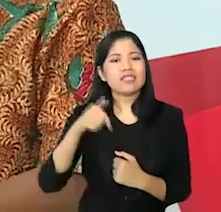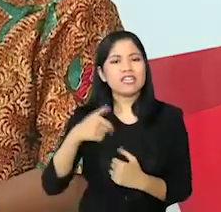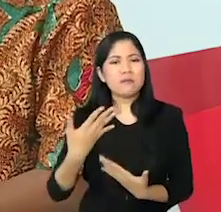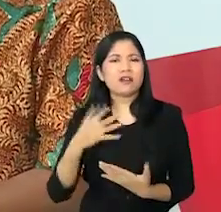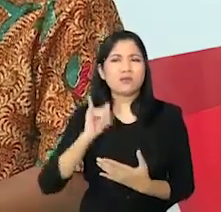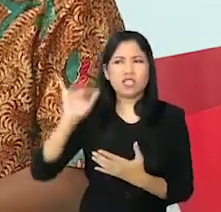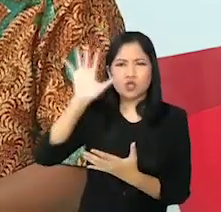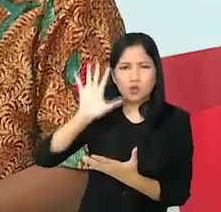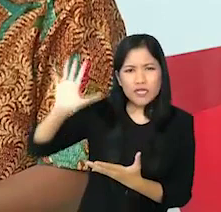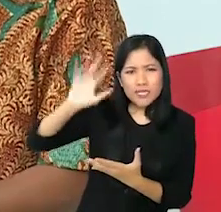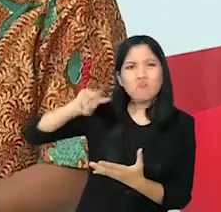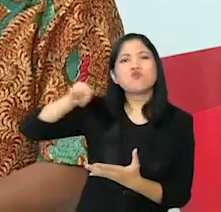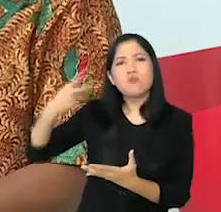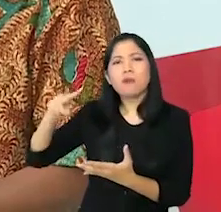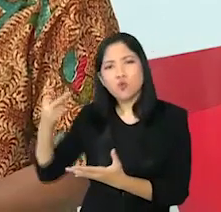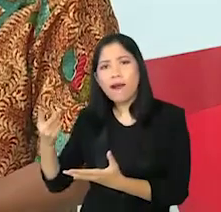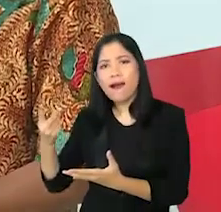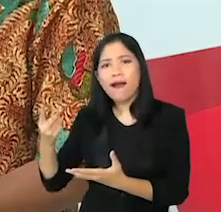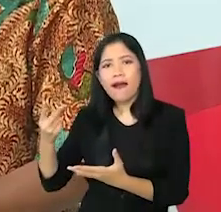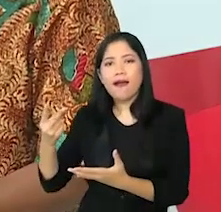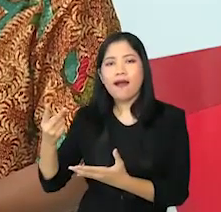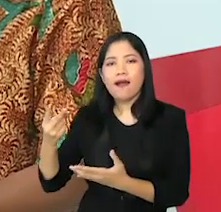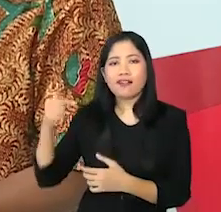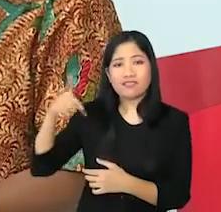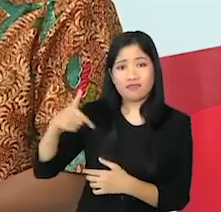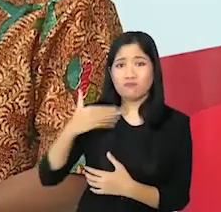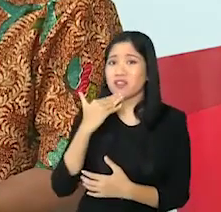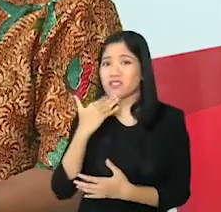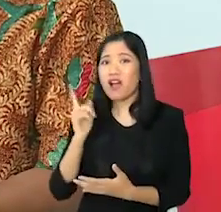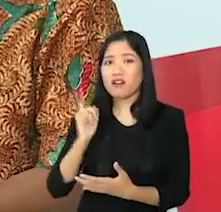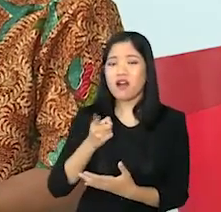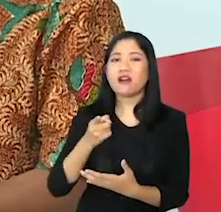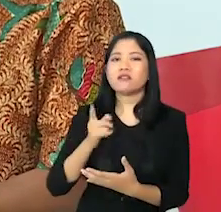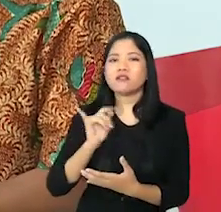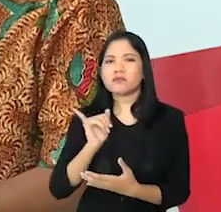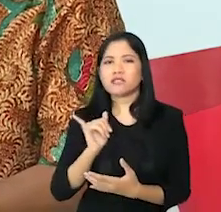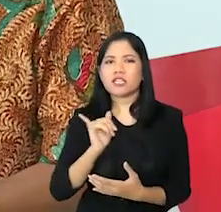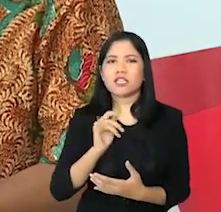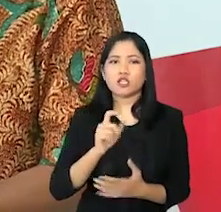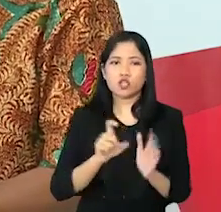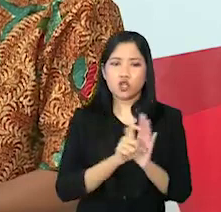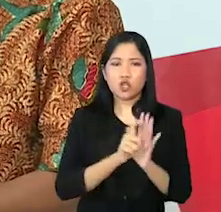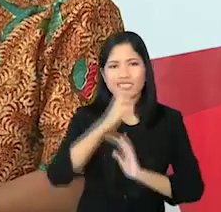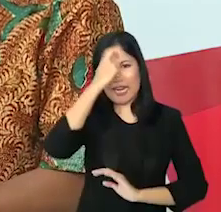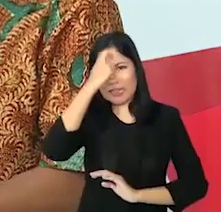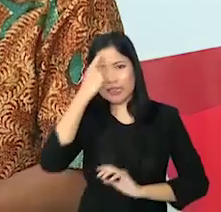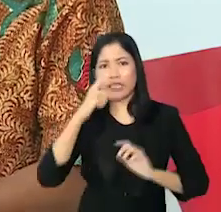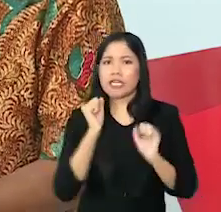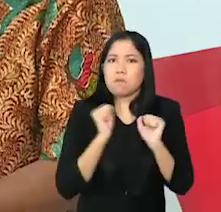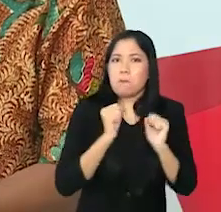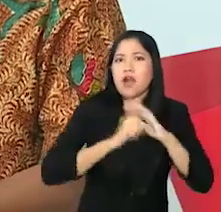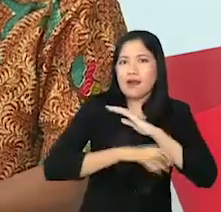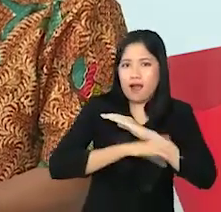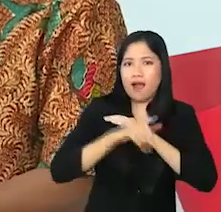pancaroba yang secara klasik ada gambaran peningkatan kasus demam berdarah di daerah